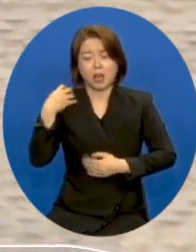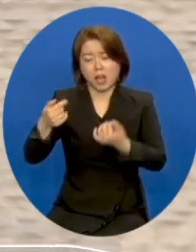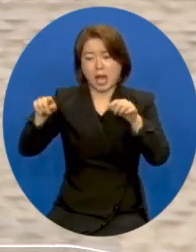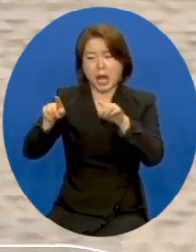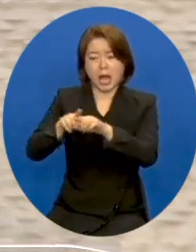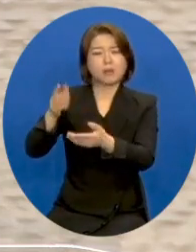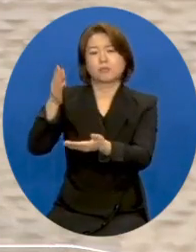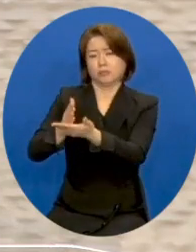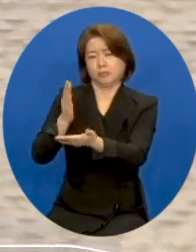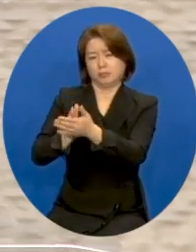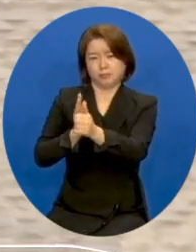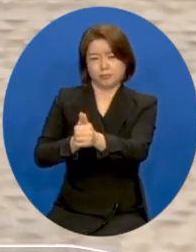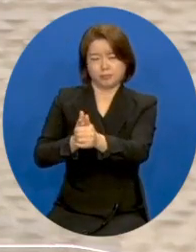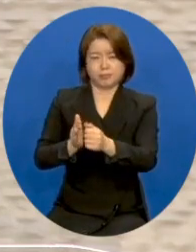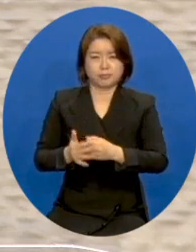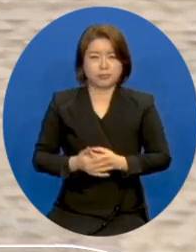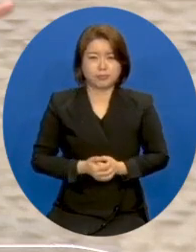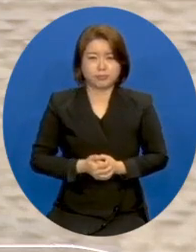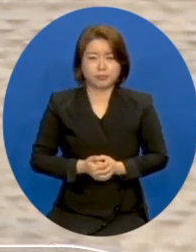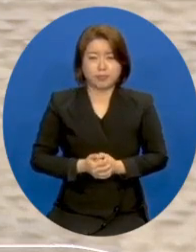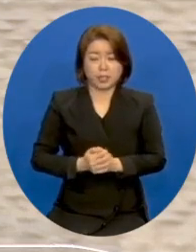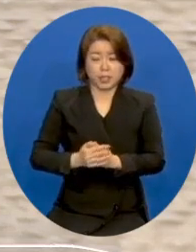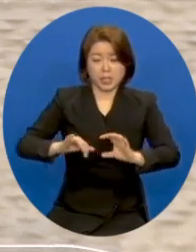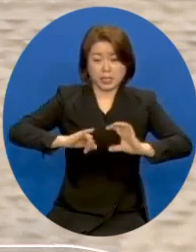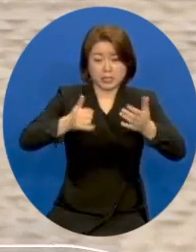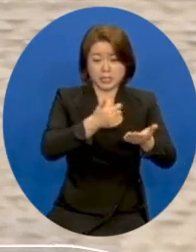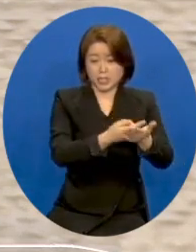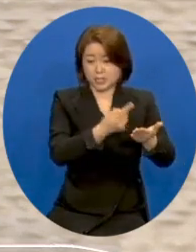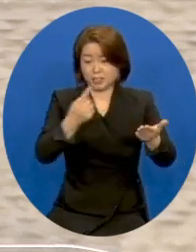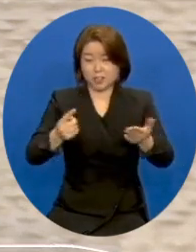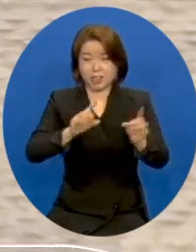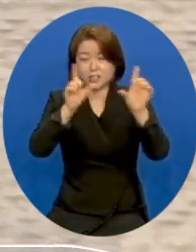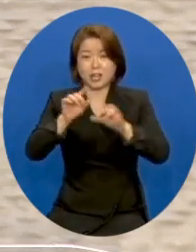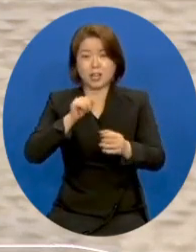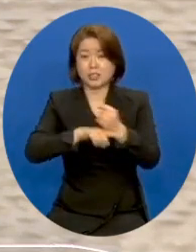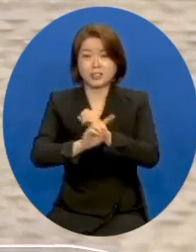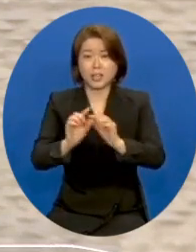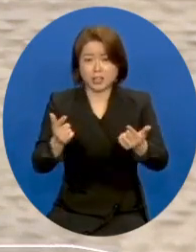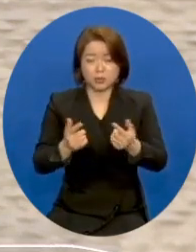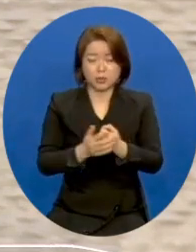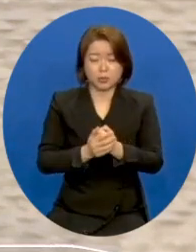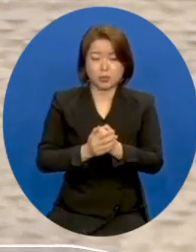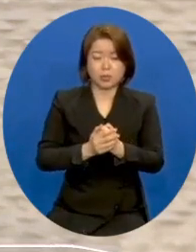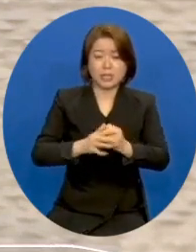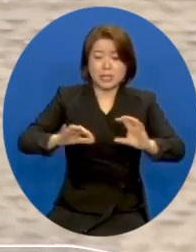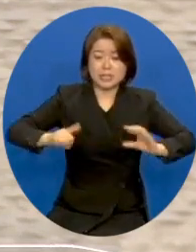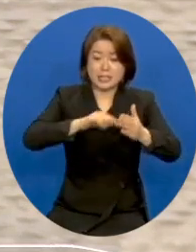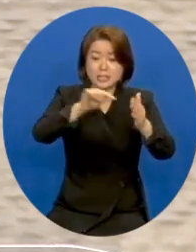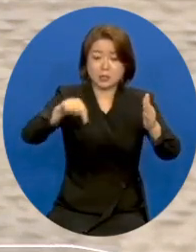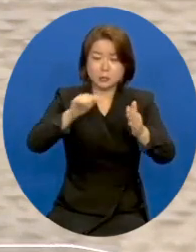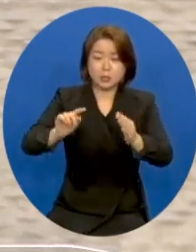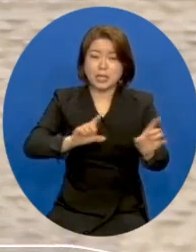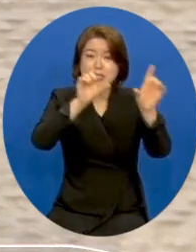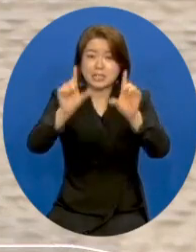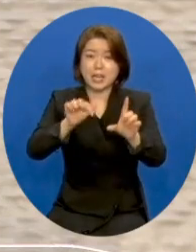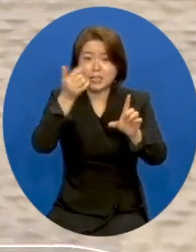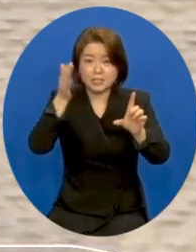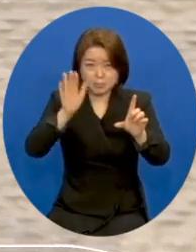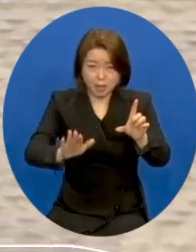마십시오. 세상을 떠나 살라는 말 아닙니다. 세상 가운데 살지만